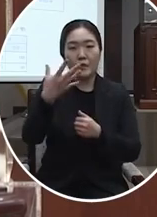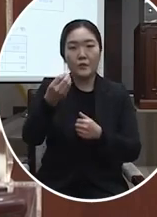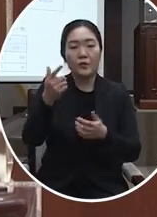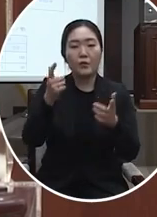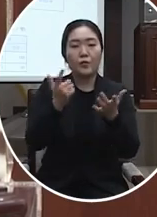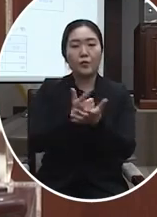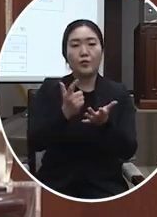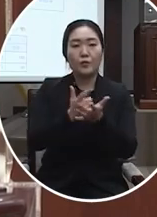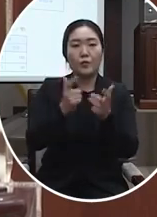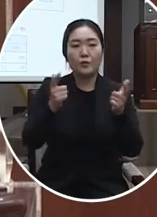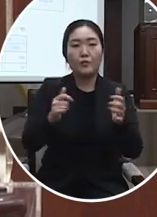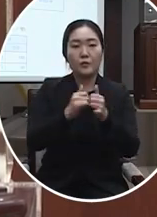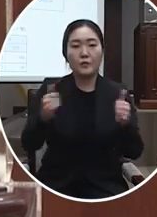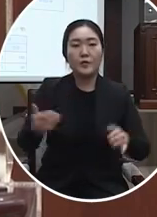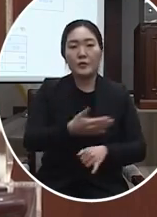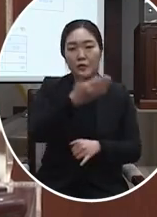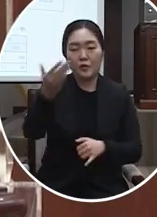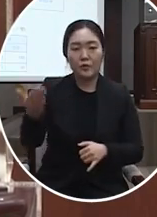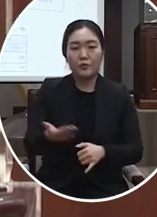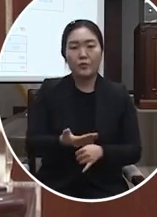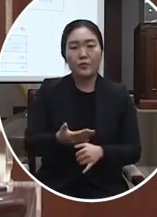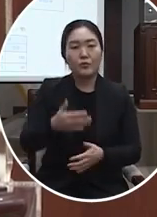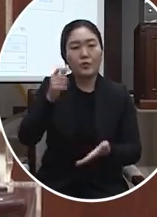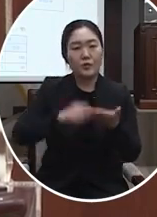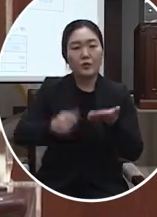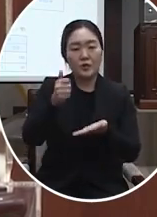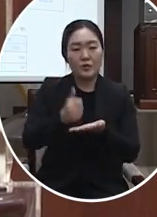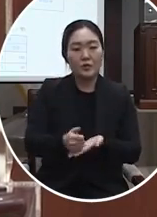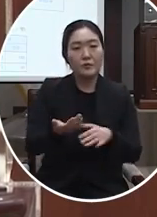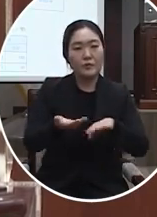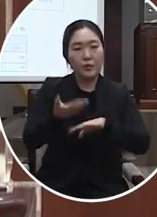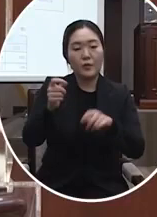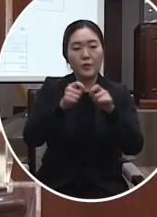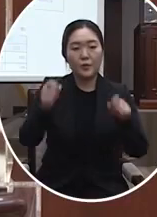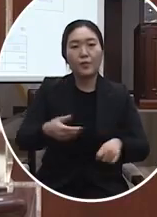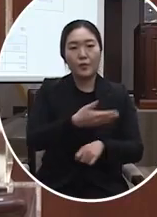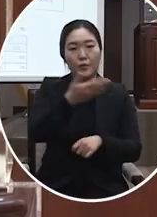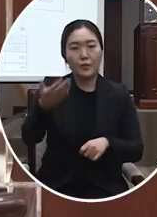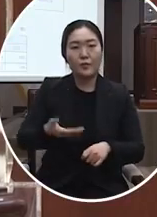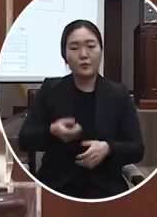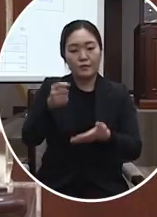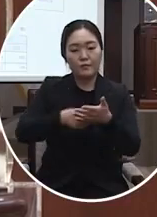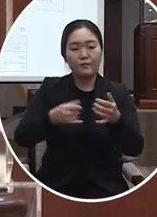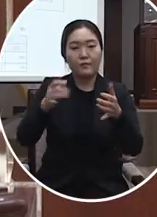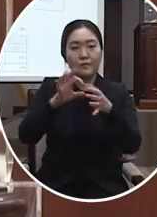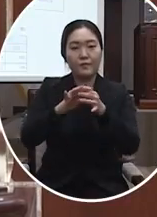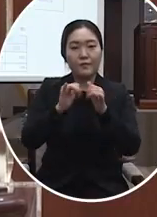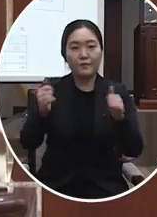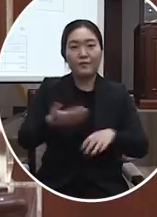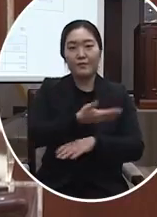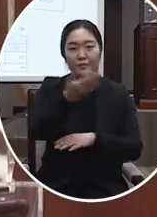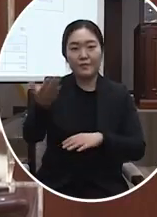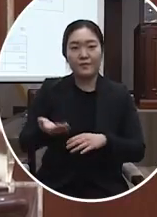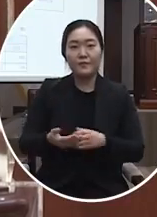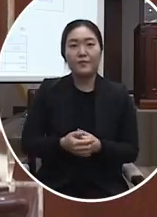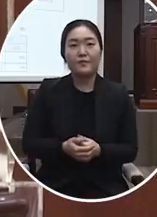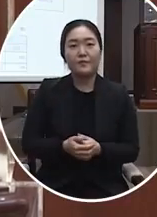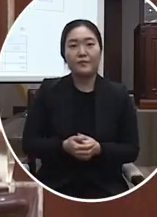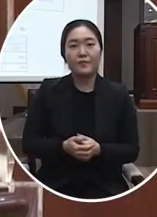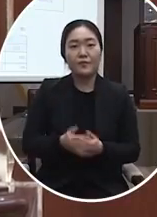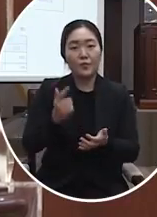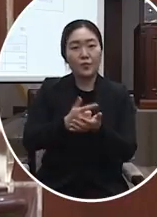존경하는 53만 농원구민 여러분, 취임남 부장님을 비롯한 선배 동료원 여러분, 언론 관계자 여러분,